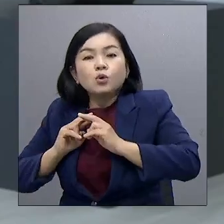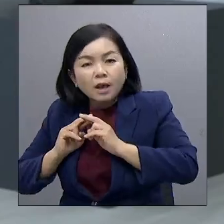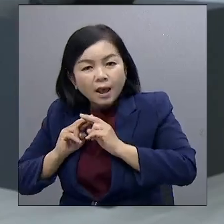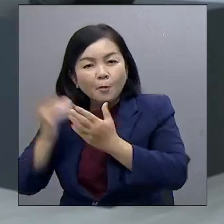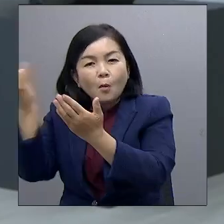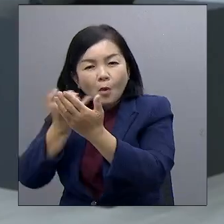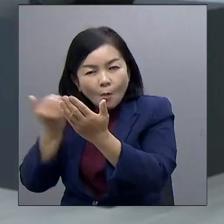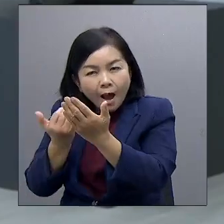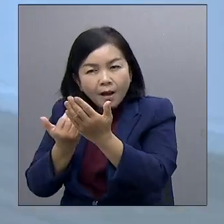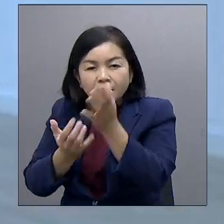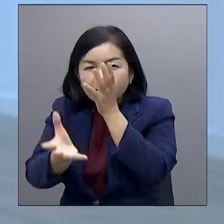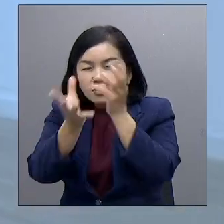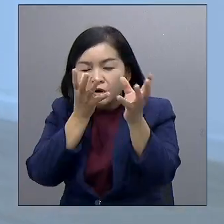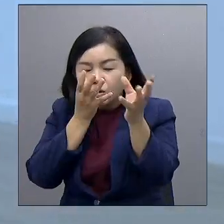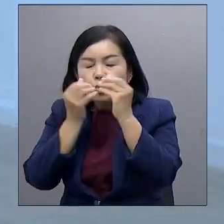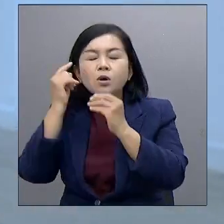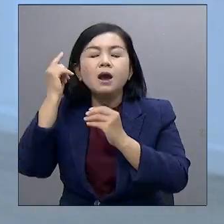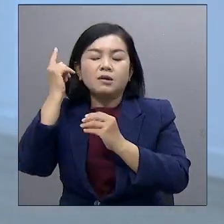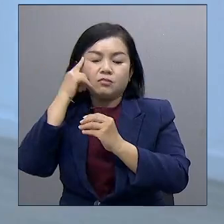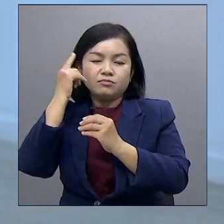ในการทำงานศิลปะ